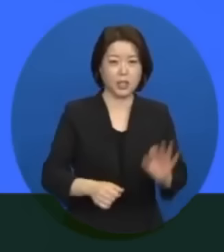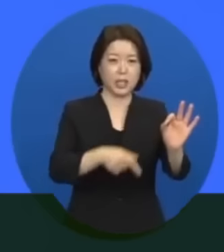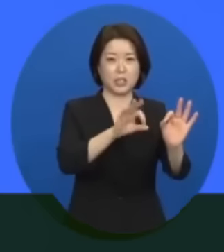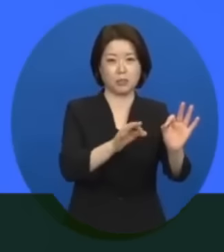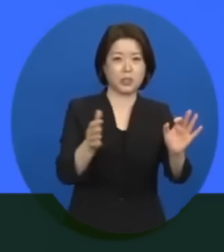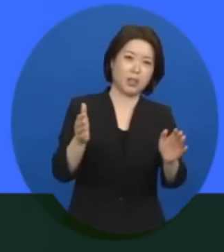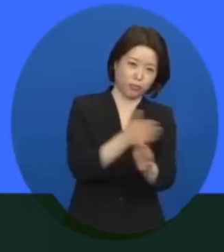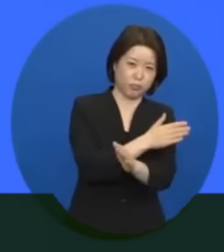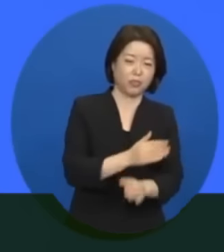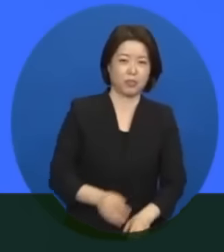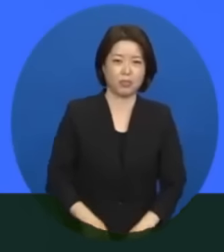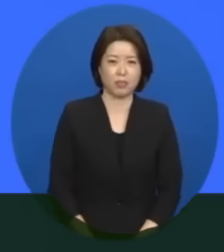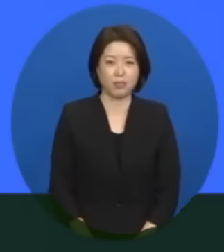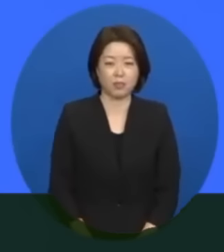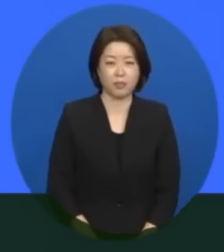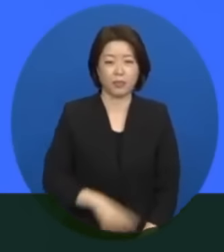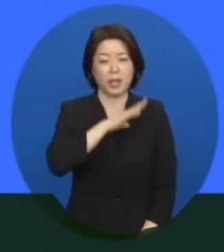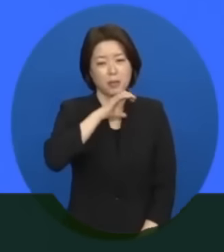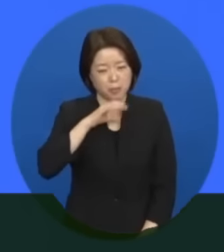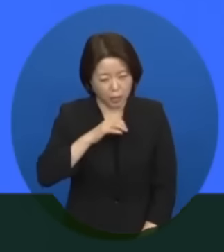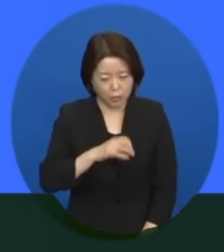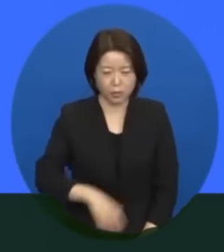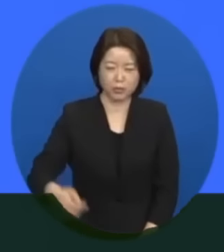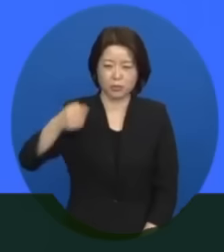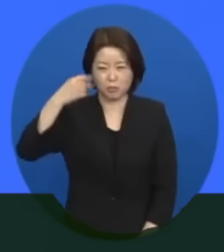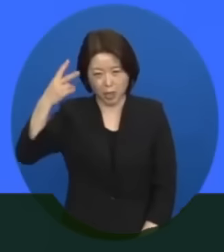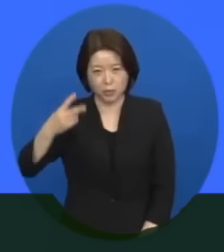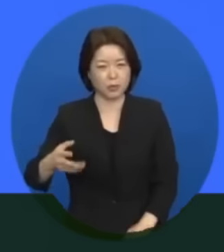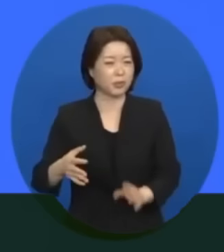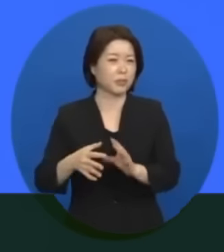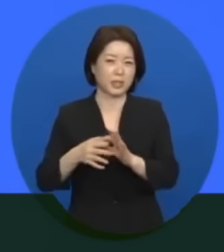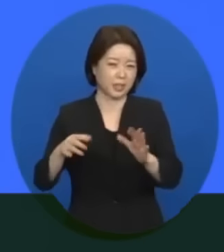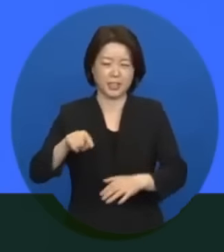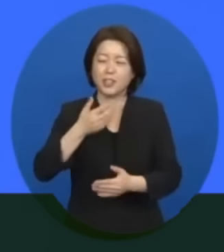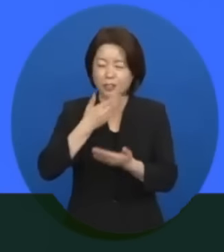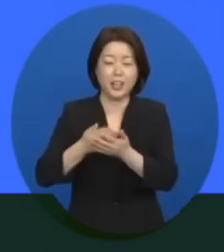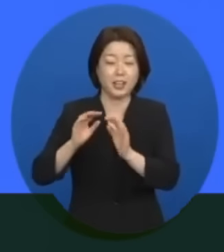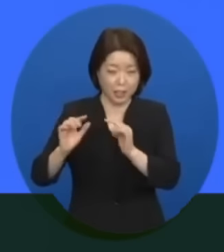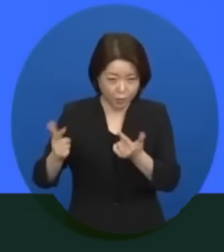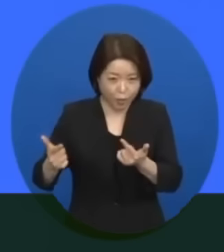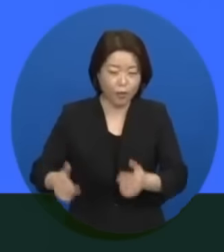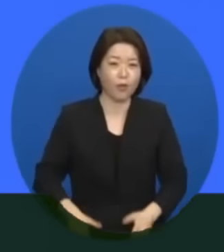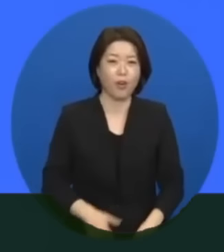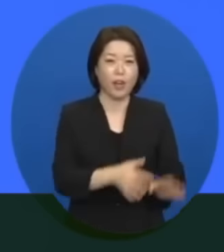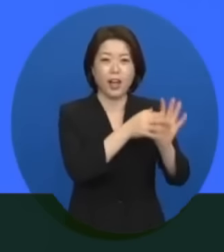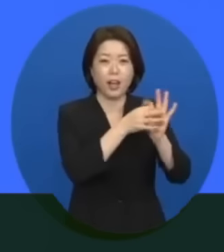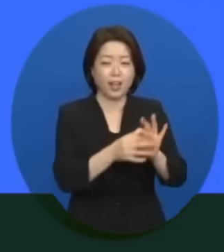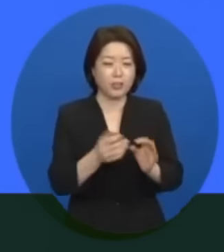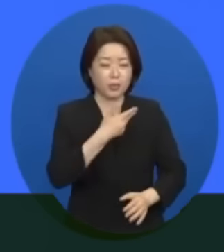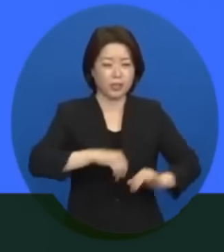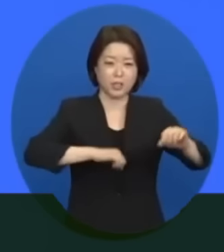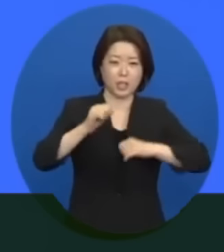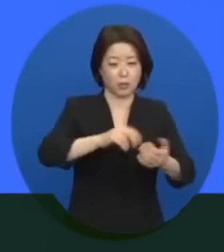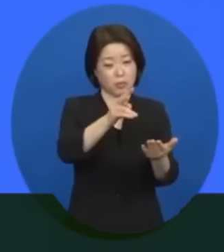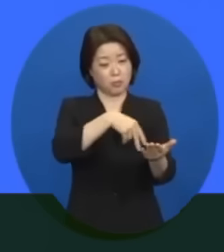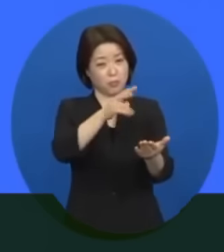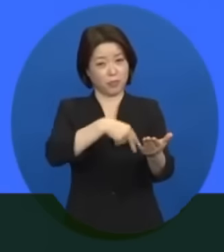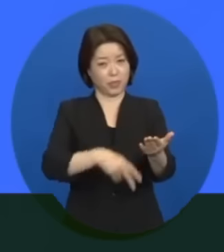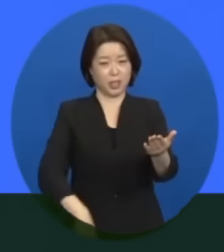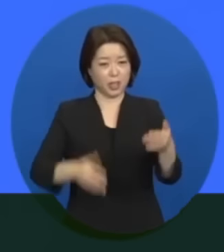근데 사실 뭐 베드로가 했든 뭐 바울이 했든 뭐 그게 중요한게 아닙니다 리 계속해서 우리가 사도행전을 읽으면서